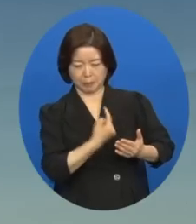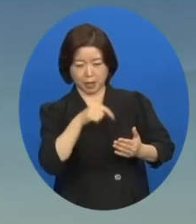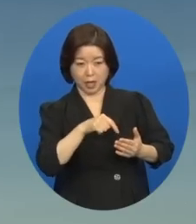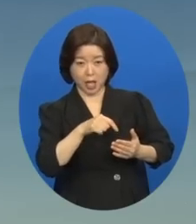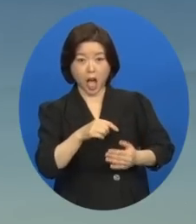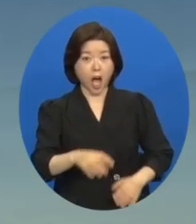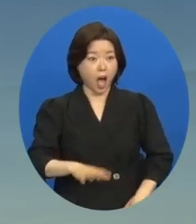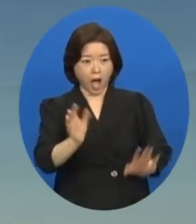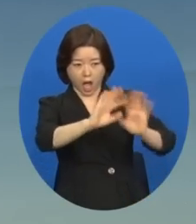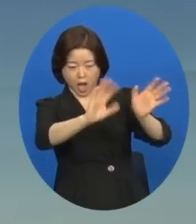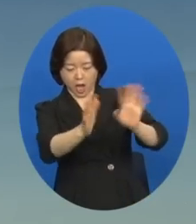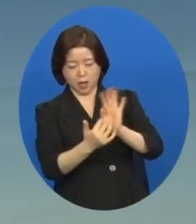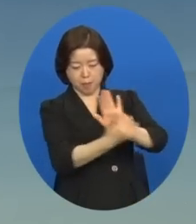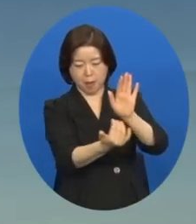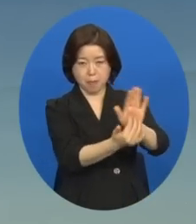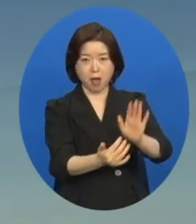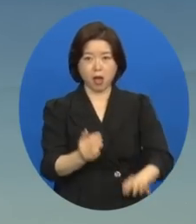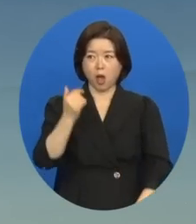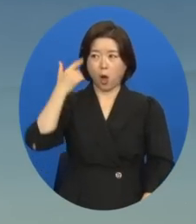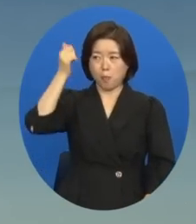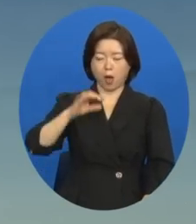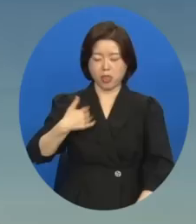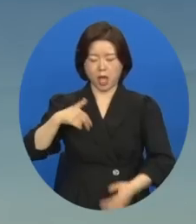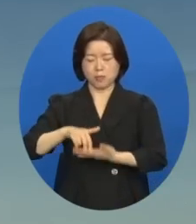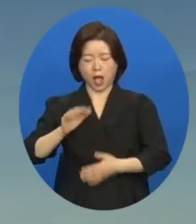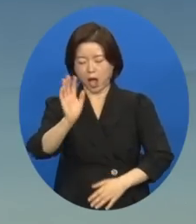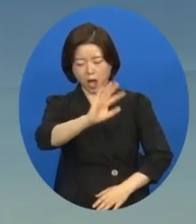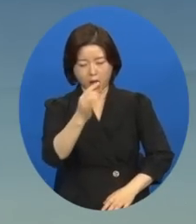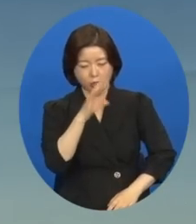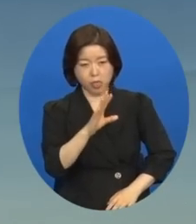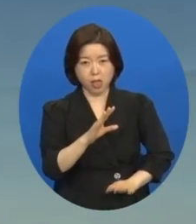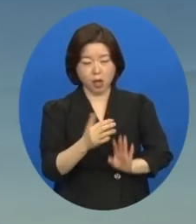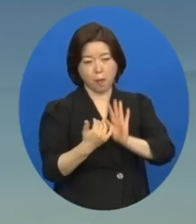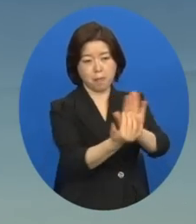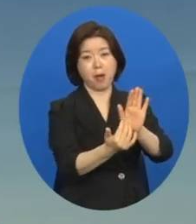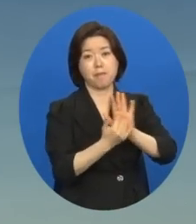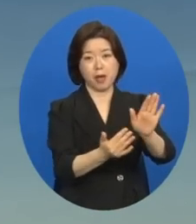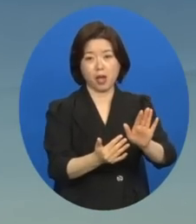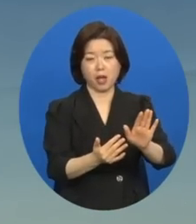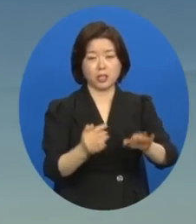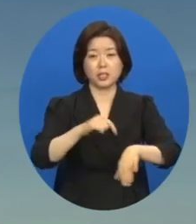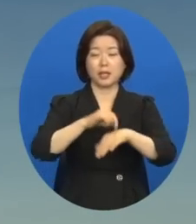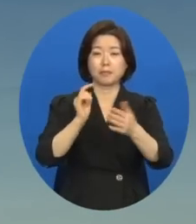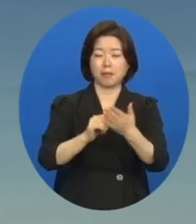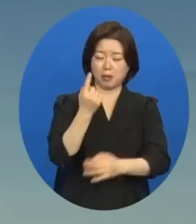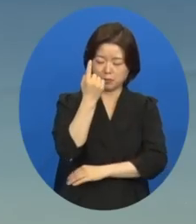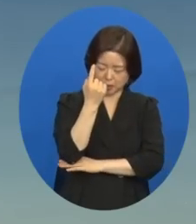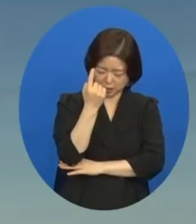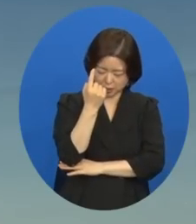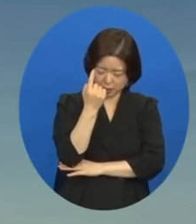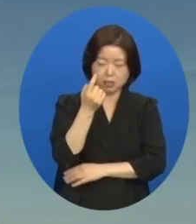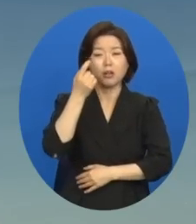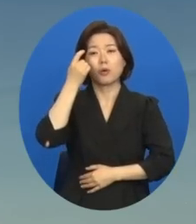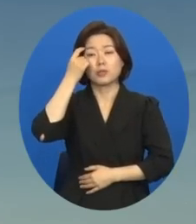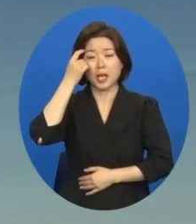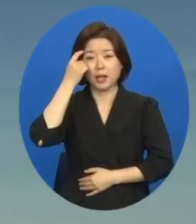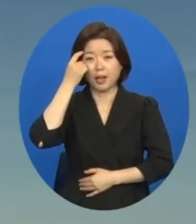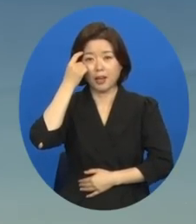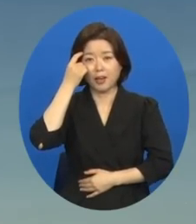하면 어휴, 안 되지 안 되지, 목사가 그러면 안 되지 하면서 이렇게 떨쳐버리는 게 마음을 지키는 거라고 생각합니다.